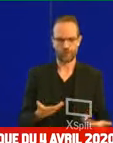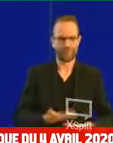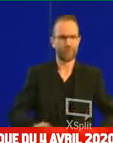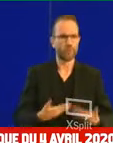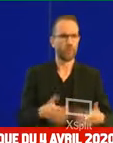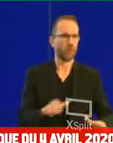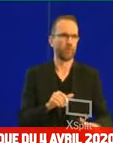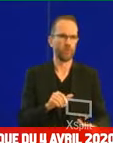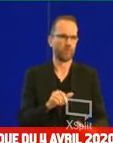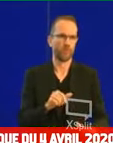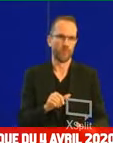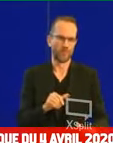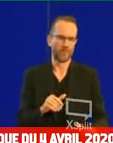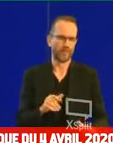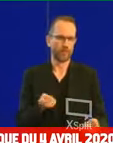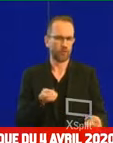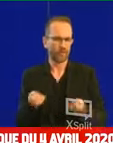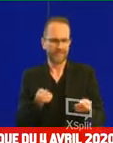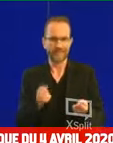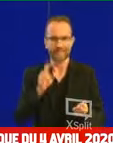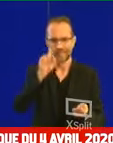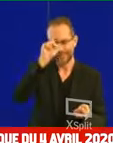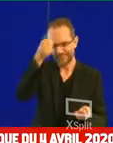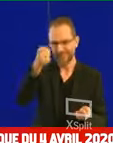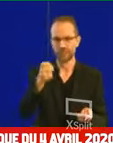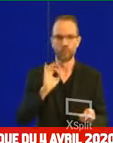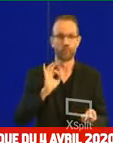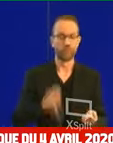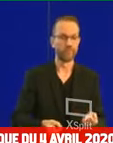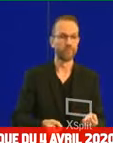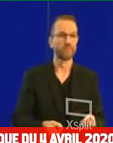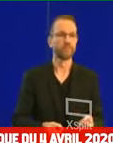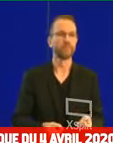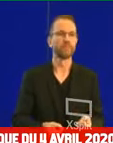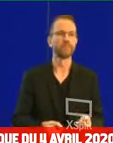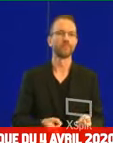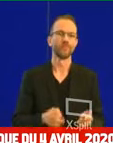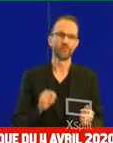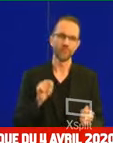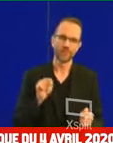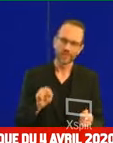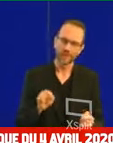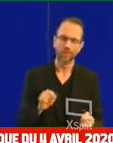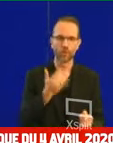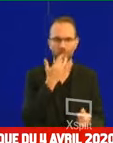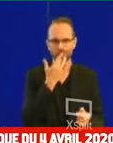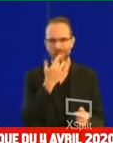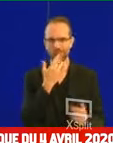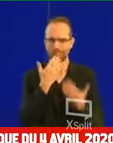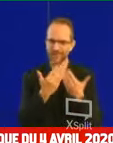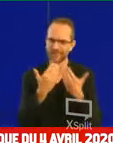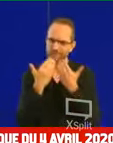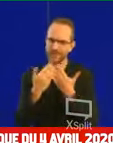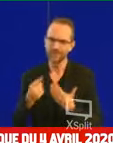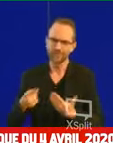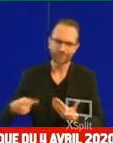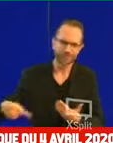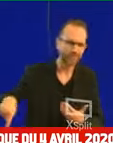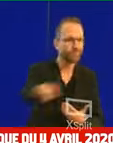cela chacun d'entre vous chacun d'entre nous qui suivons au mieux ses consignes de santé publique difficiles mais nécessaires